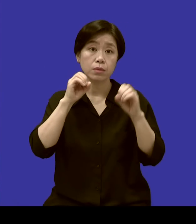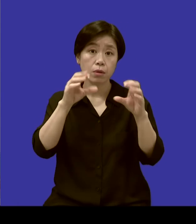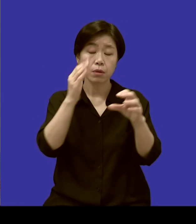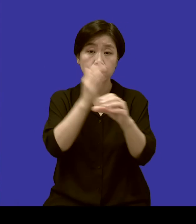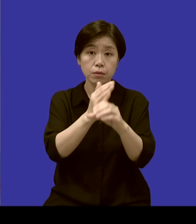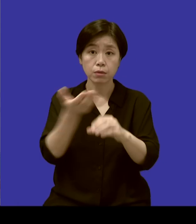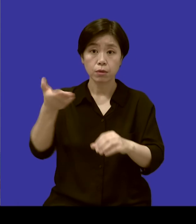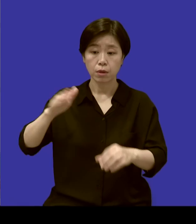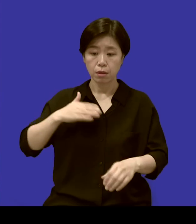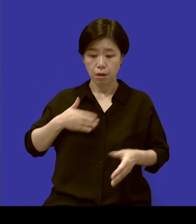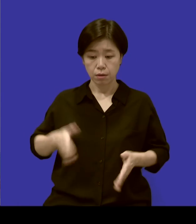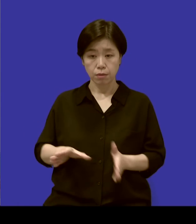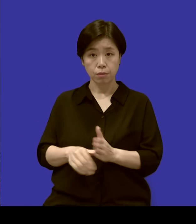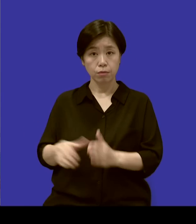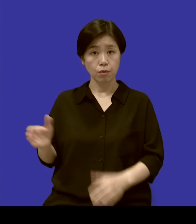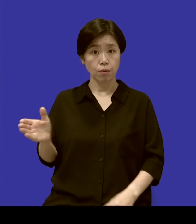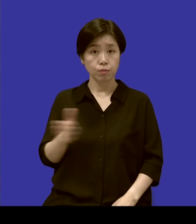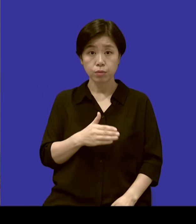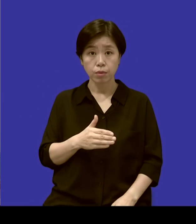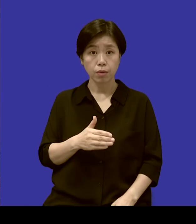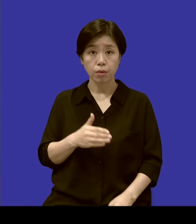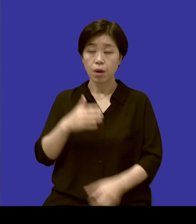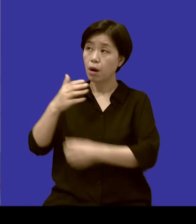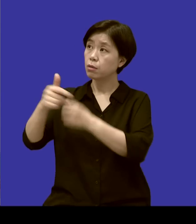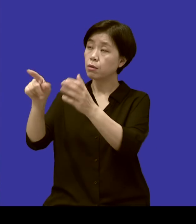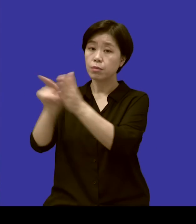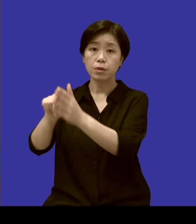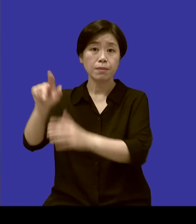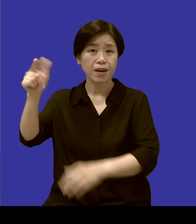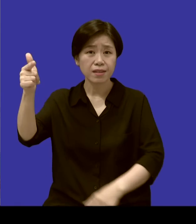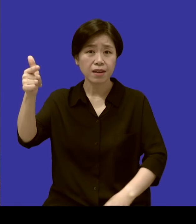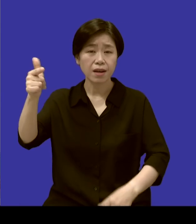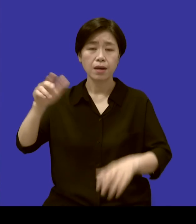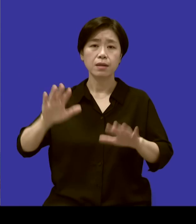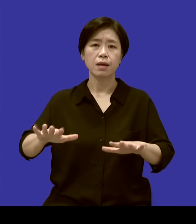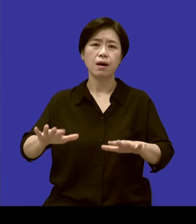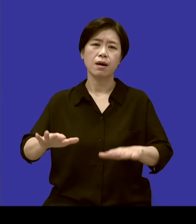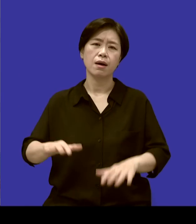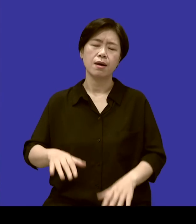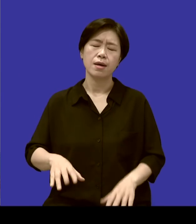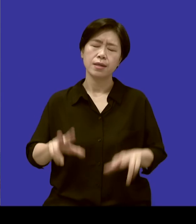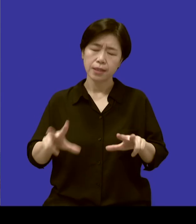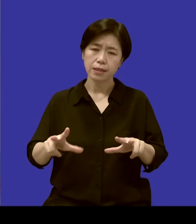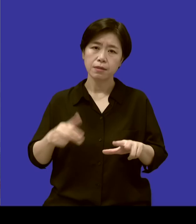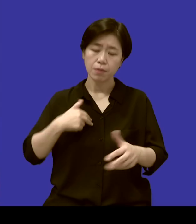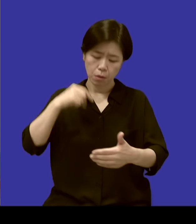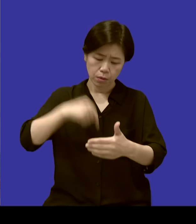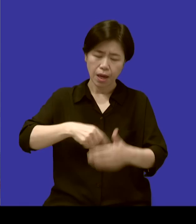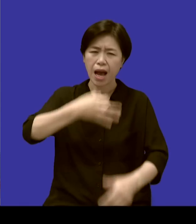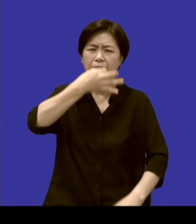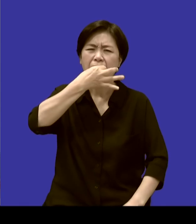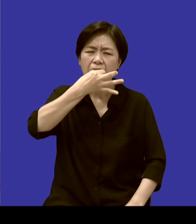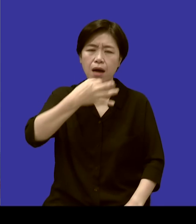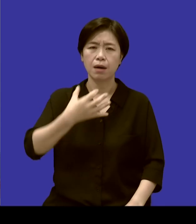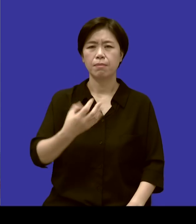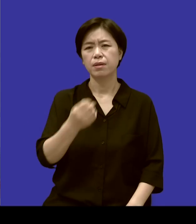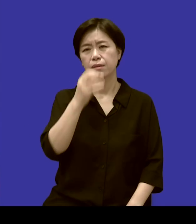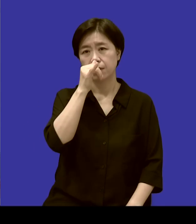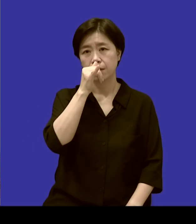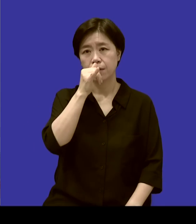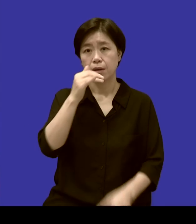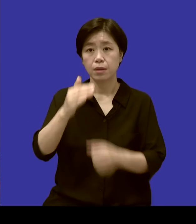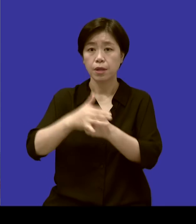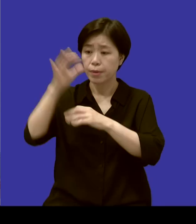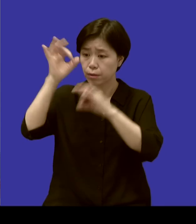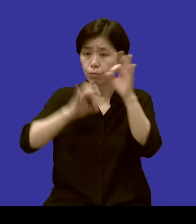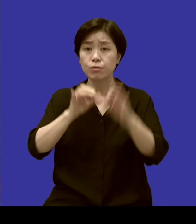모태신앙도 아니고 세움신앙이어서 아직도 세상적인 자아가 깨지지 않은 부분도 사실 있어요. 그래서 하나님 앞에 때로는 실수할